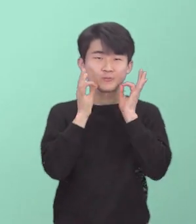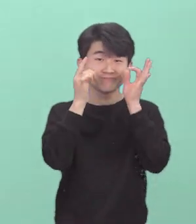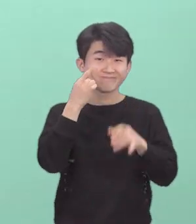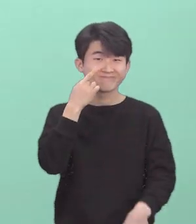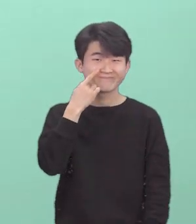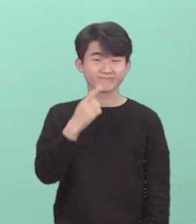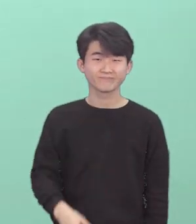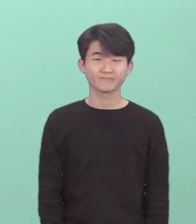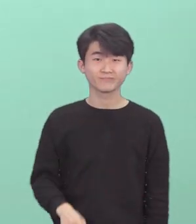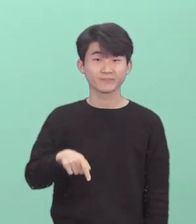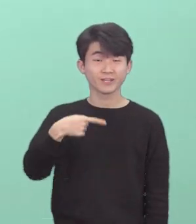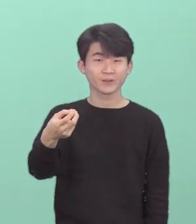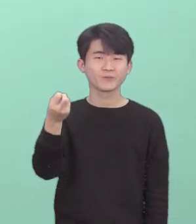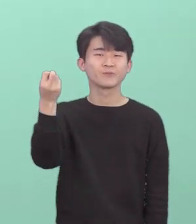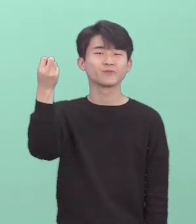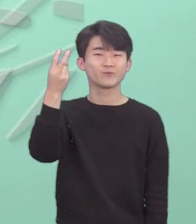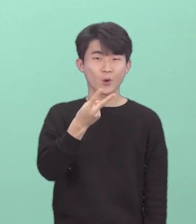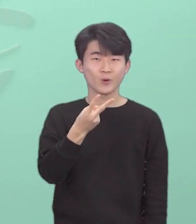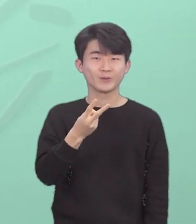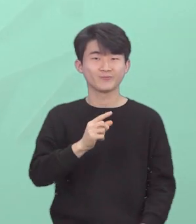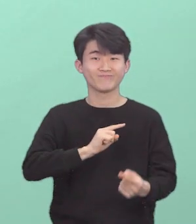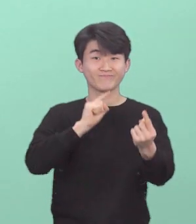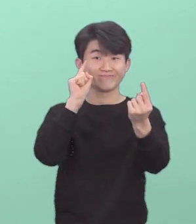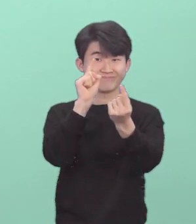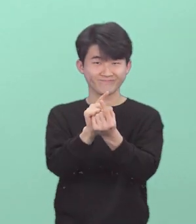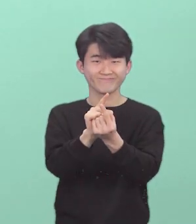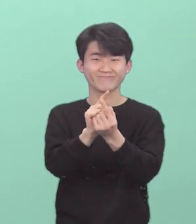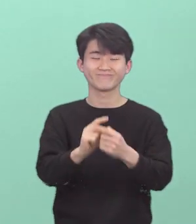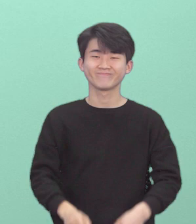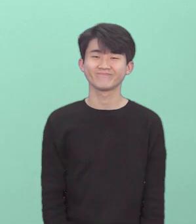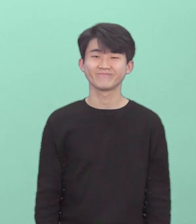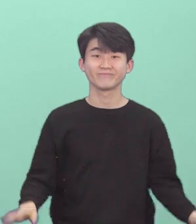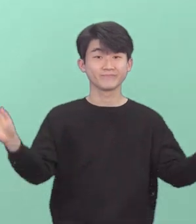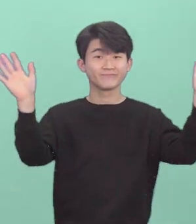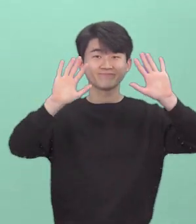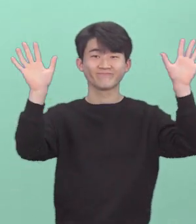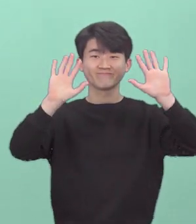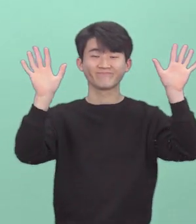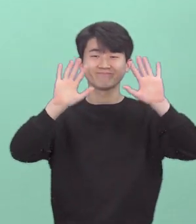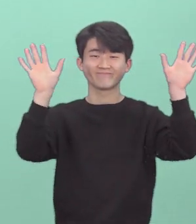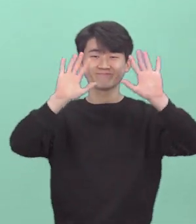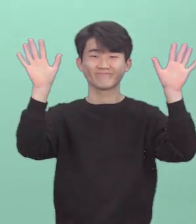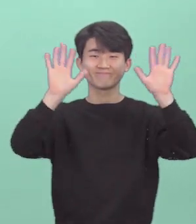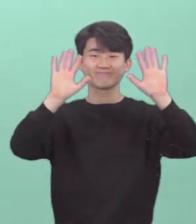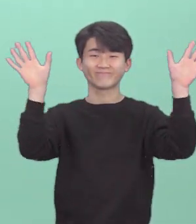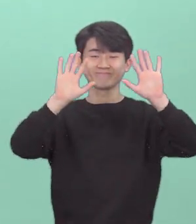어떨까요? 다음 시간에도 우리는 충남 에듀 이슈 또 만나요. 안녕!